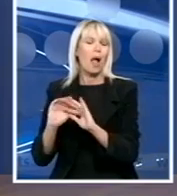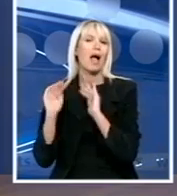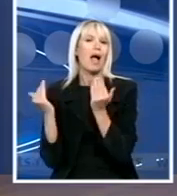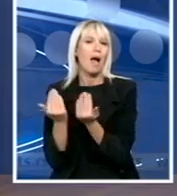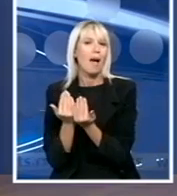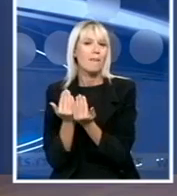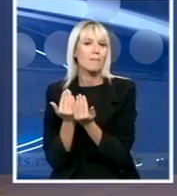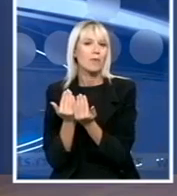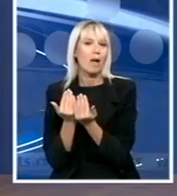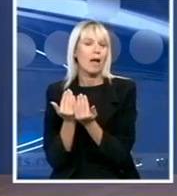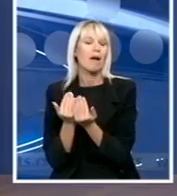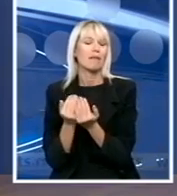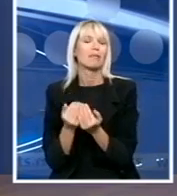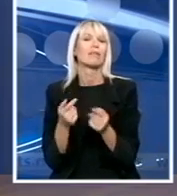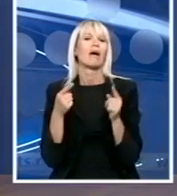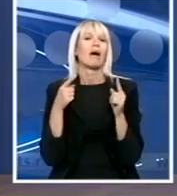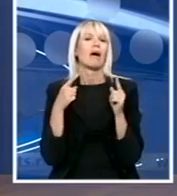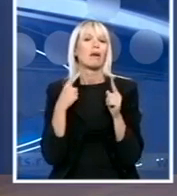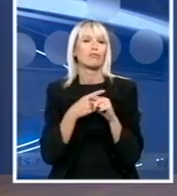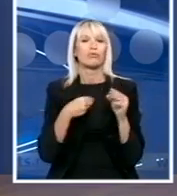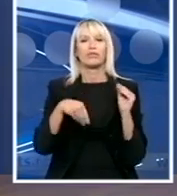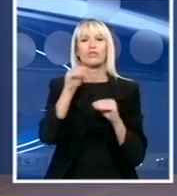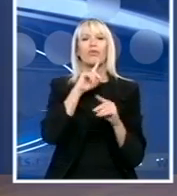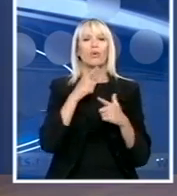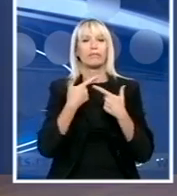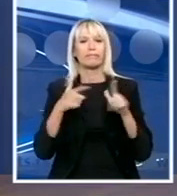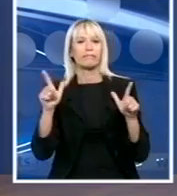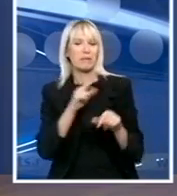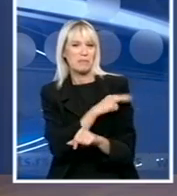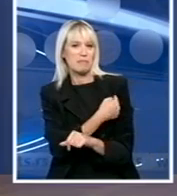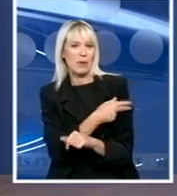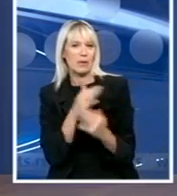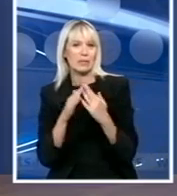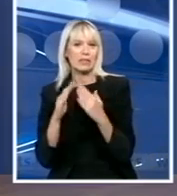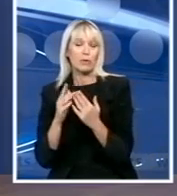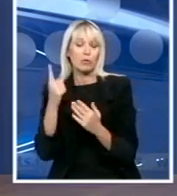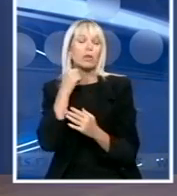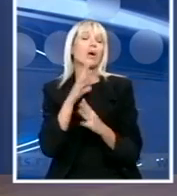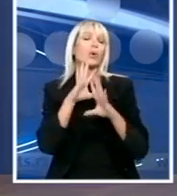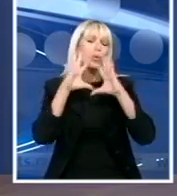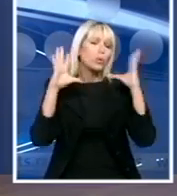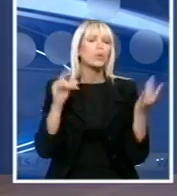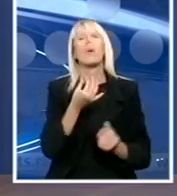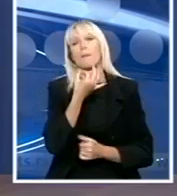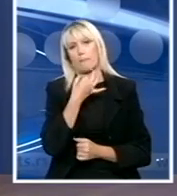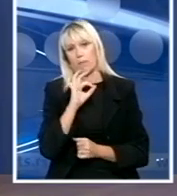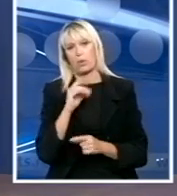se otpuštaju sa lečenja, tako da je situacija ipak sve povoljnija.